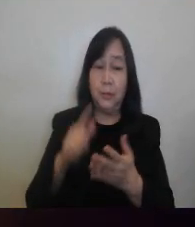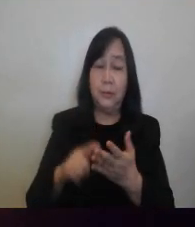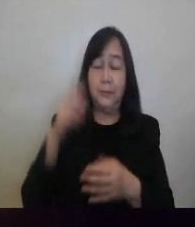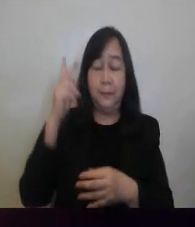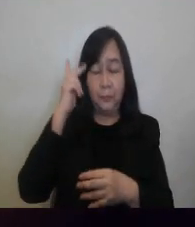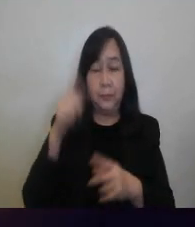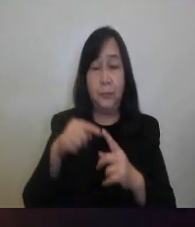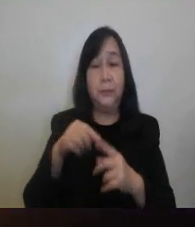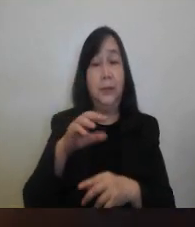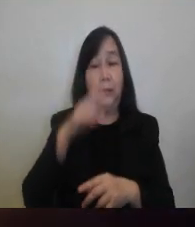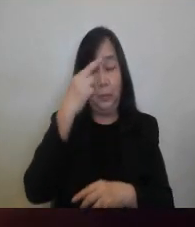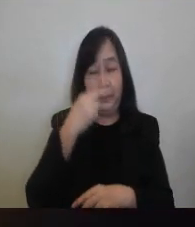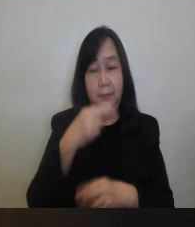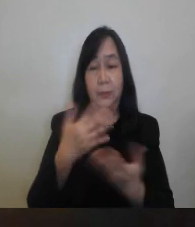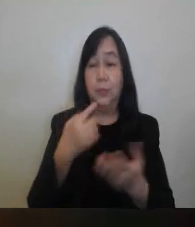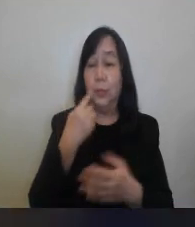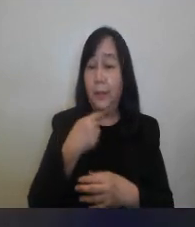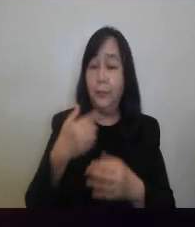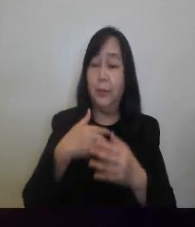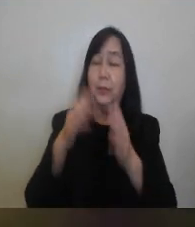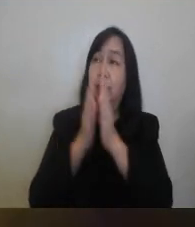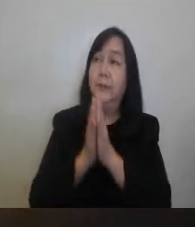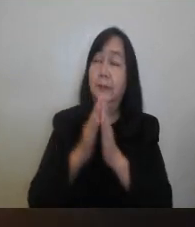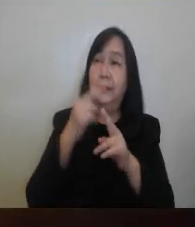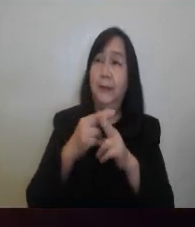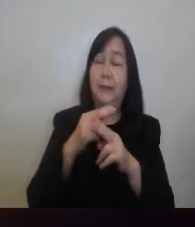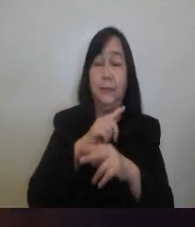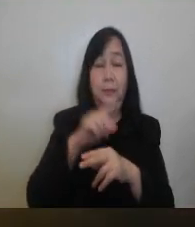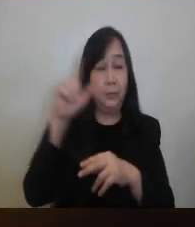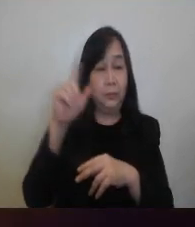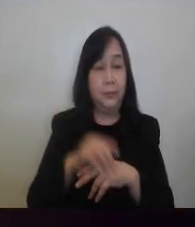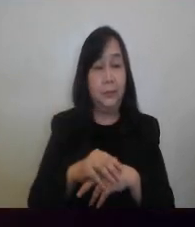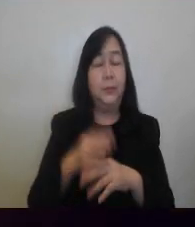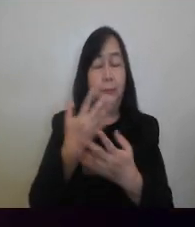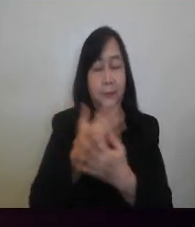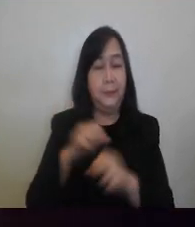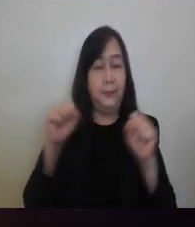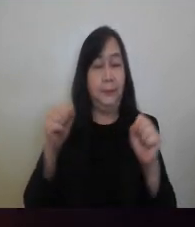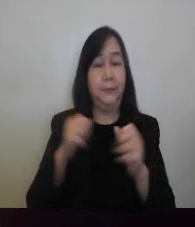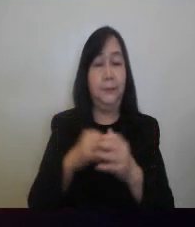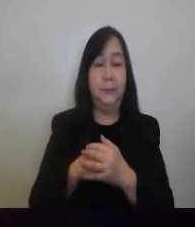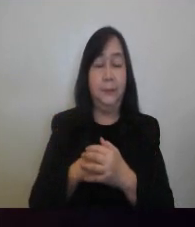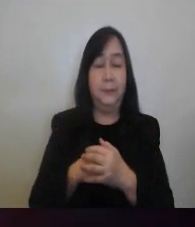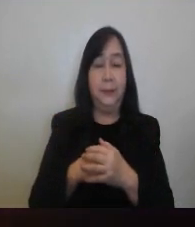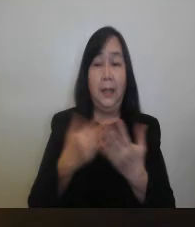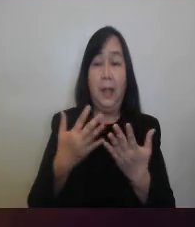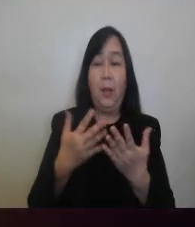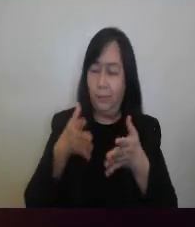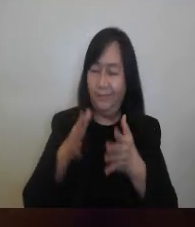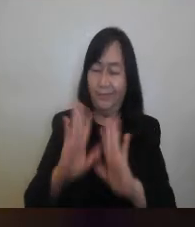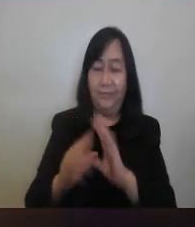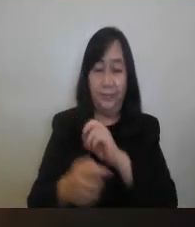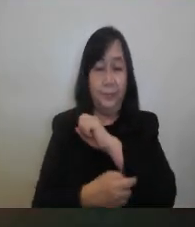Pablo sa mga taga-Roma, ang bawat tumatawag sa pangalan ng Panginoon ay maliligtas. Huwag nating hayaan